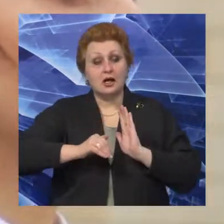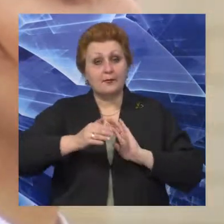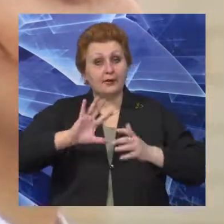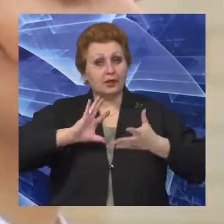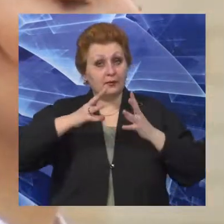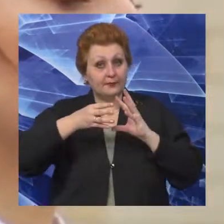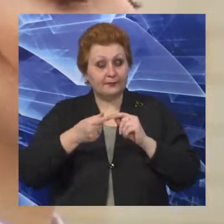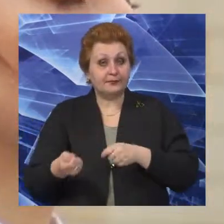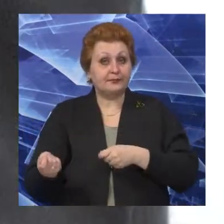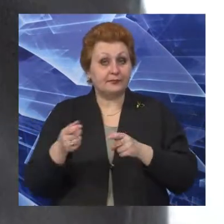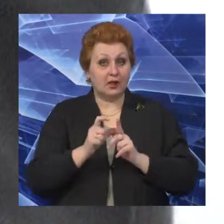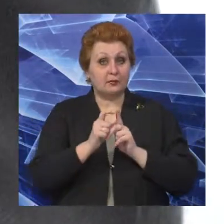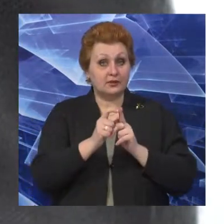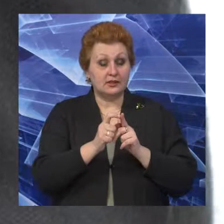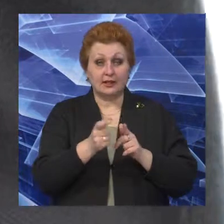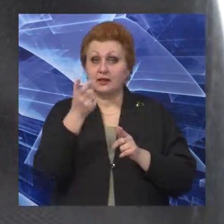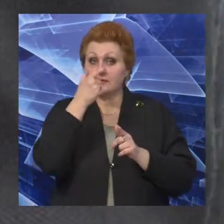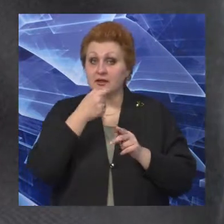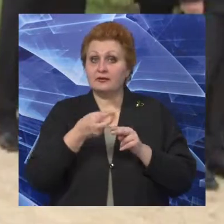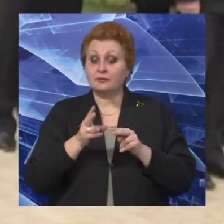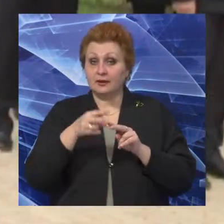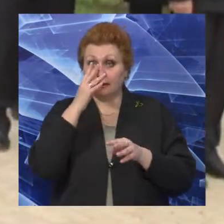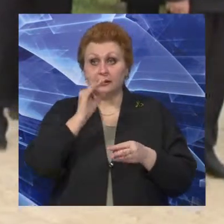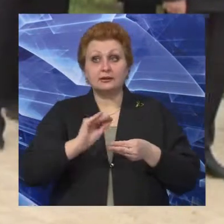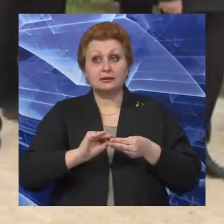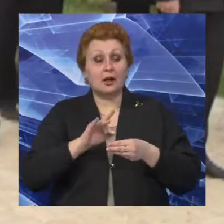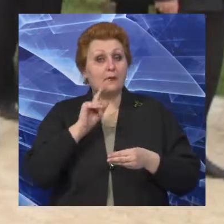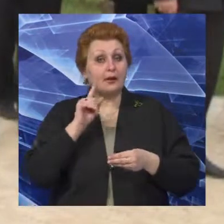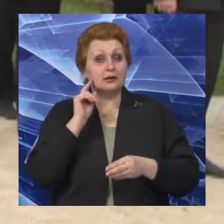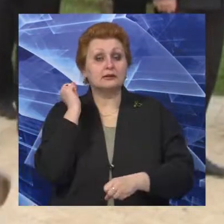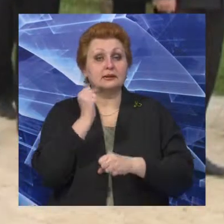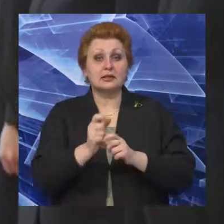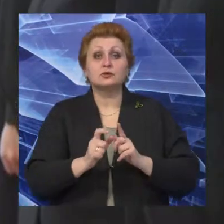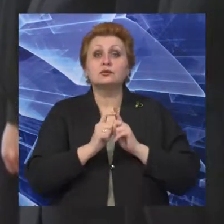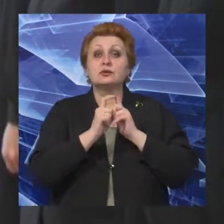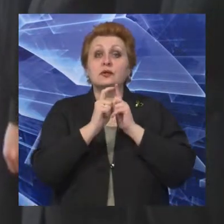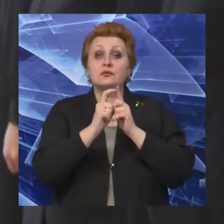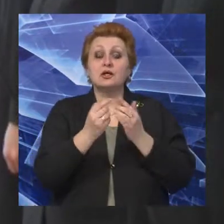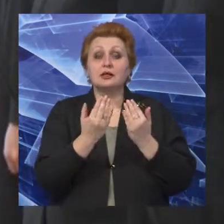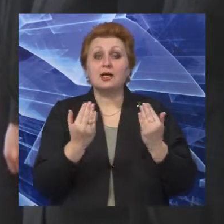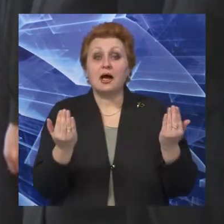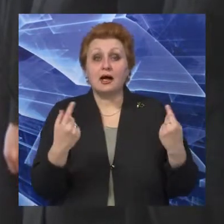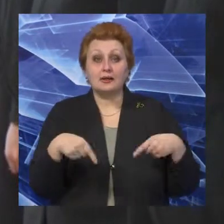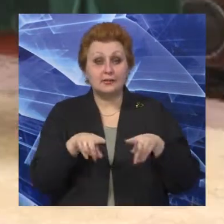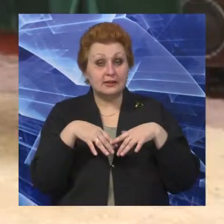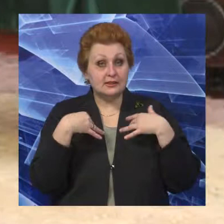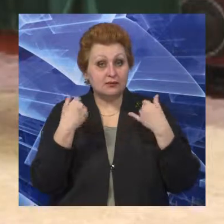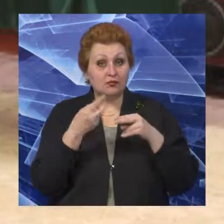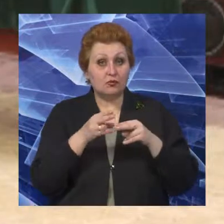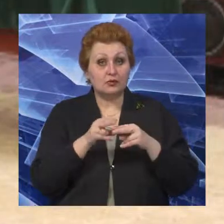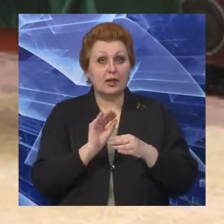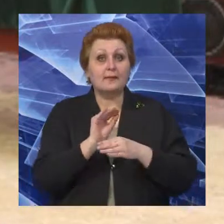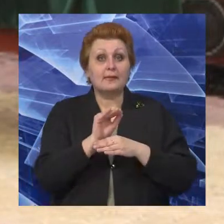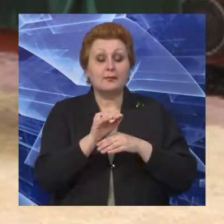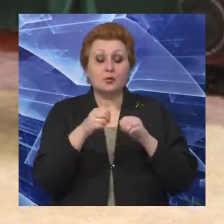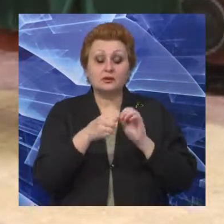по ее результатам будут приведены к присяге. В Ставрополе это уже традиция. Молодые сотрудники дают клятву на аллее судебных приставов. Сегодня ряды этой